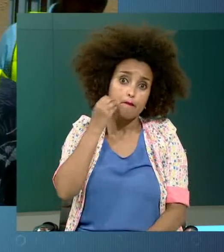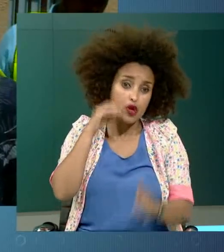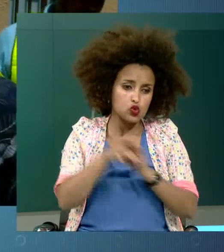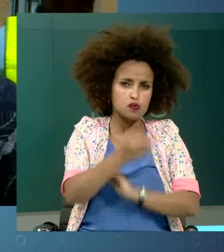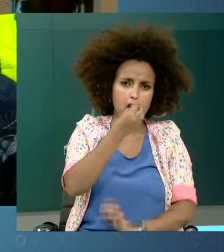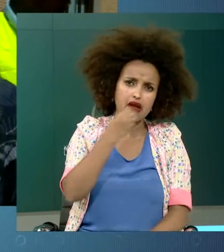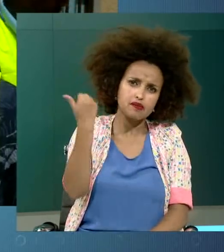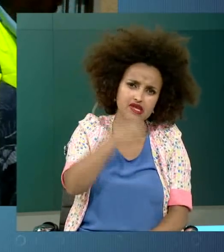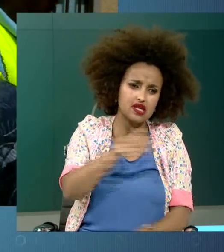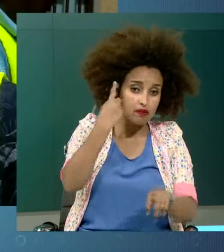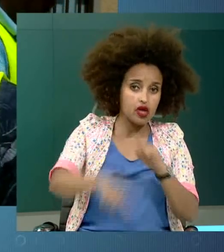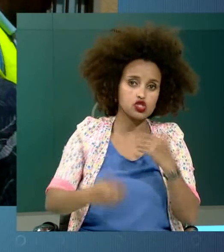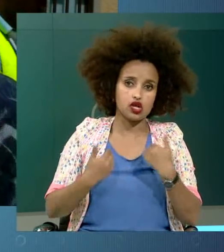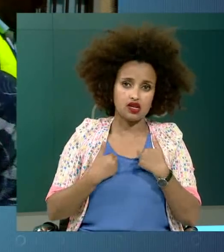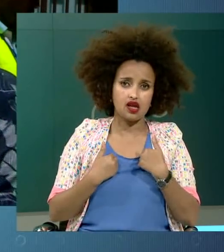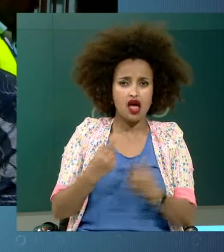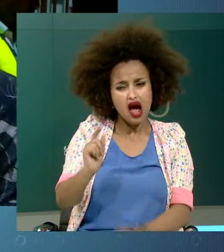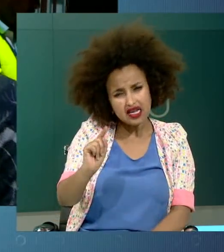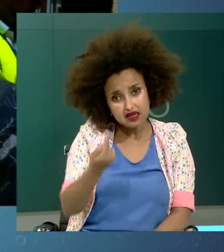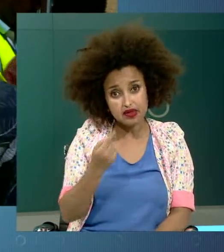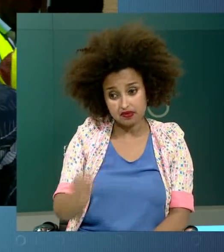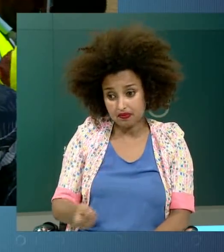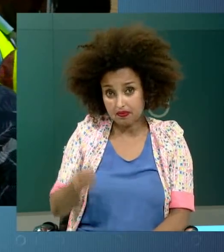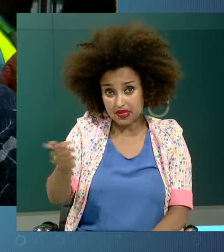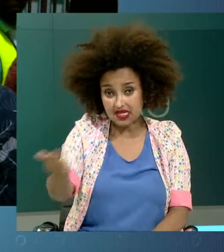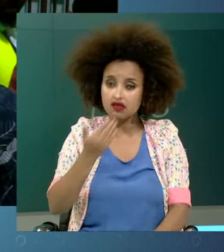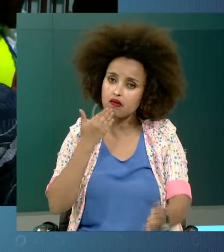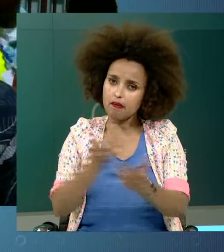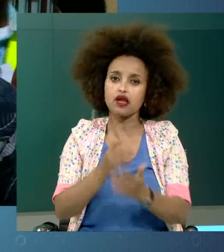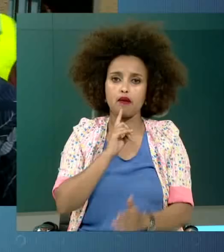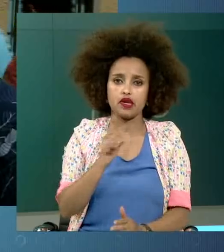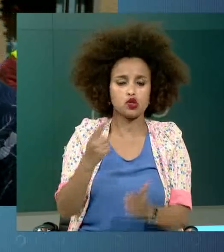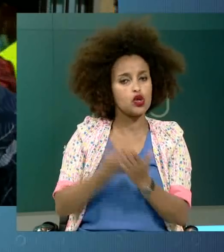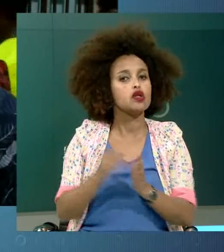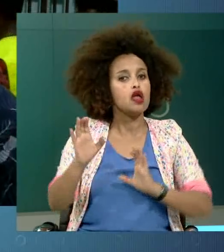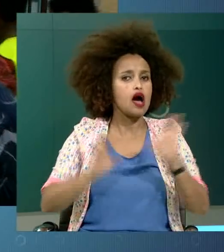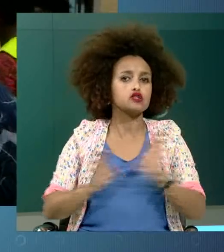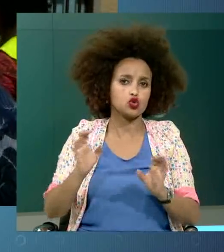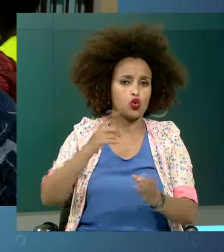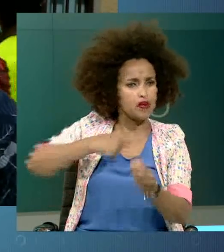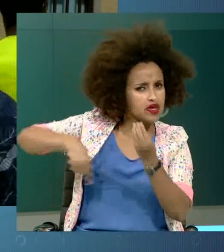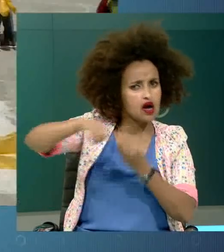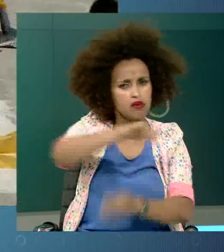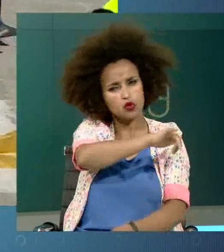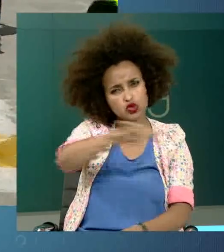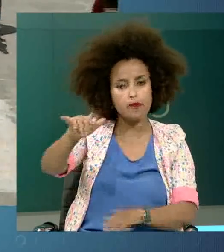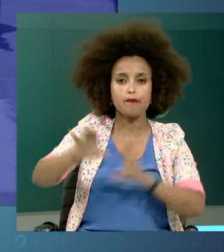አለ። ያንን አንድ ብርም አውጥተህ ብትሰጥ መልካምነት ነውና ይሄንን ያድርጉ፣ በየሰፈሩ ይሄን ነገር